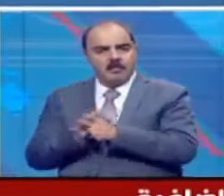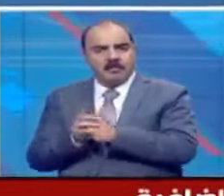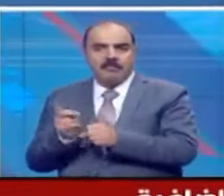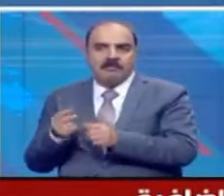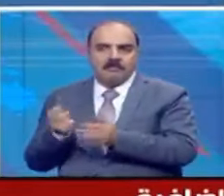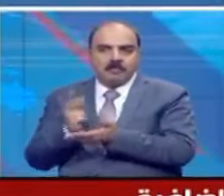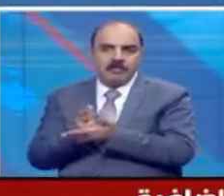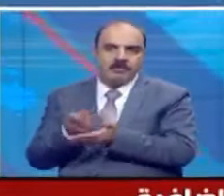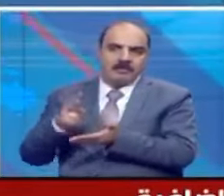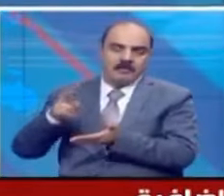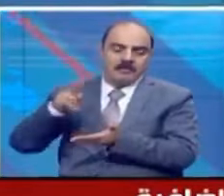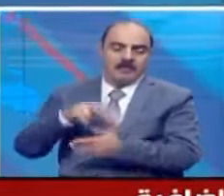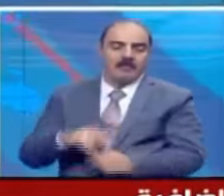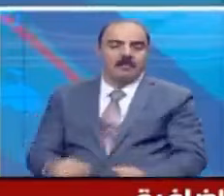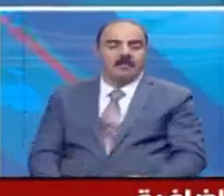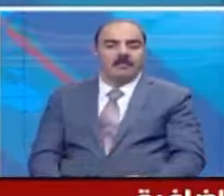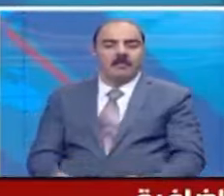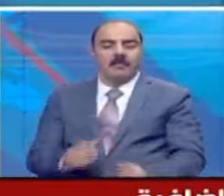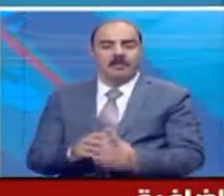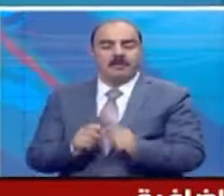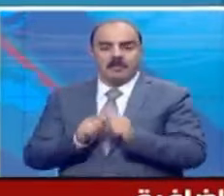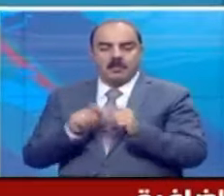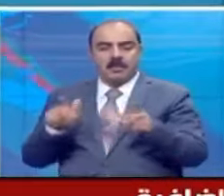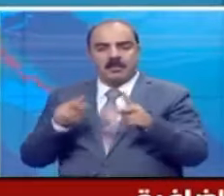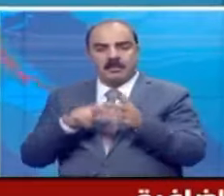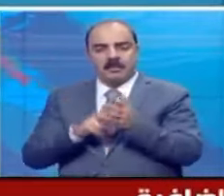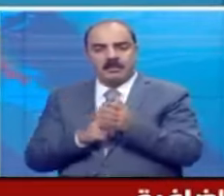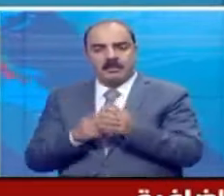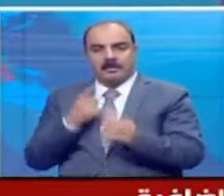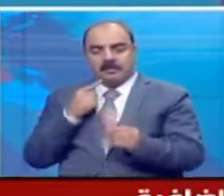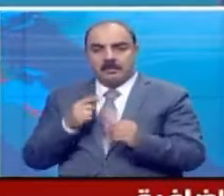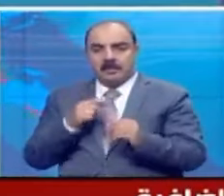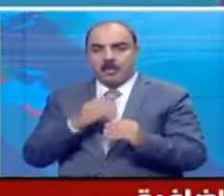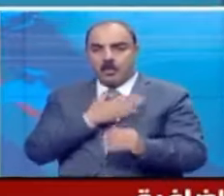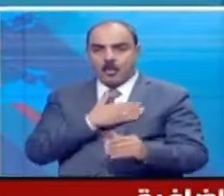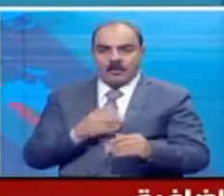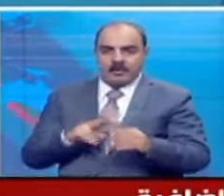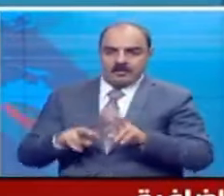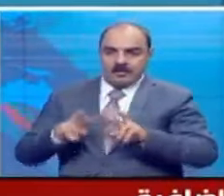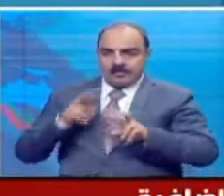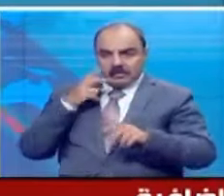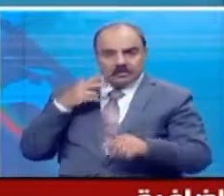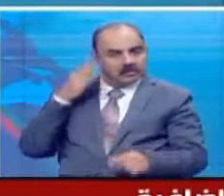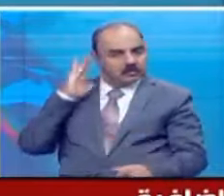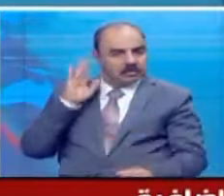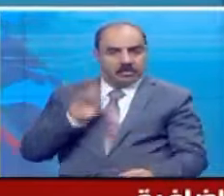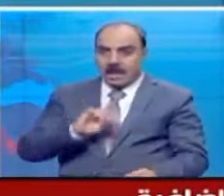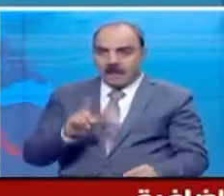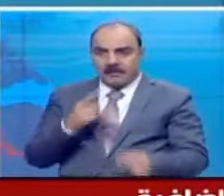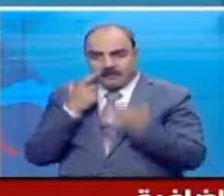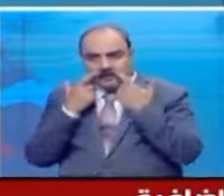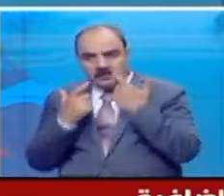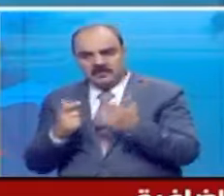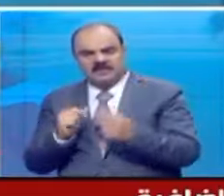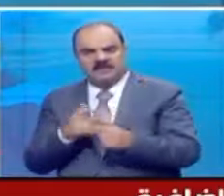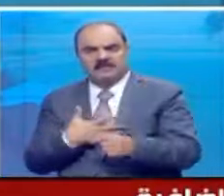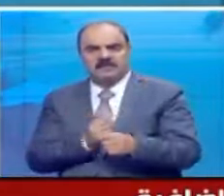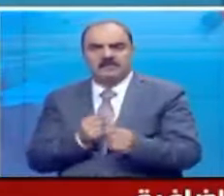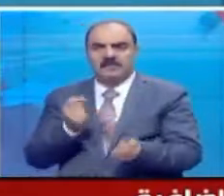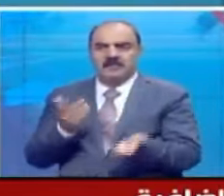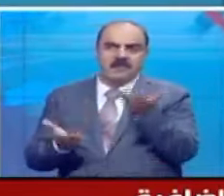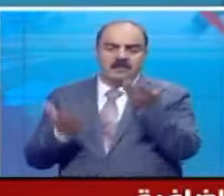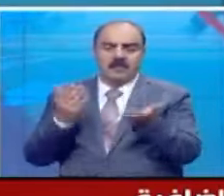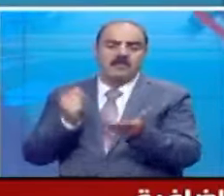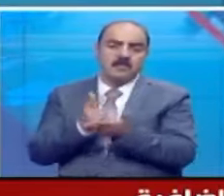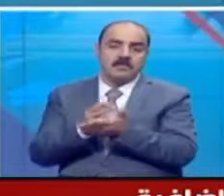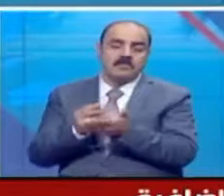وقت مهم جدا، ودائما الحقيقة كاشفة لترمومتر الدولة وترمومتر الرئيس وشعوره بالأزمة